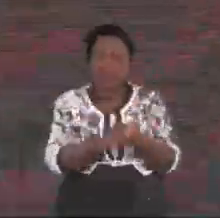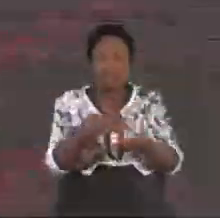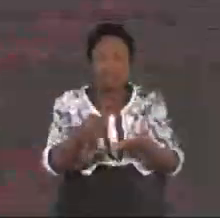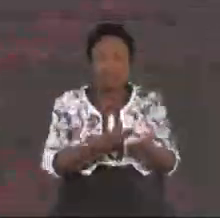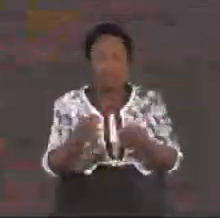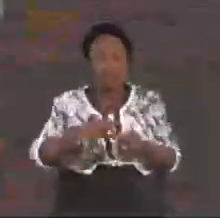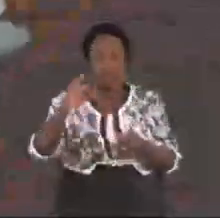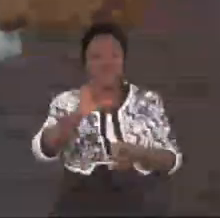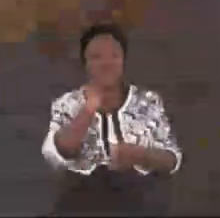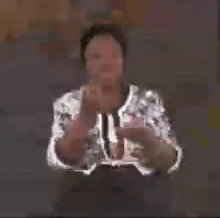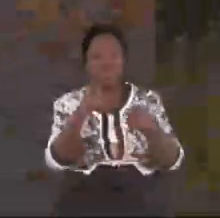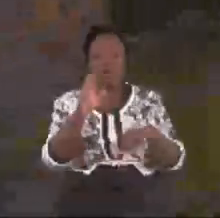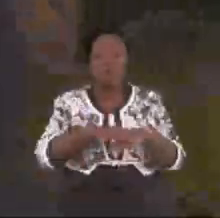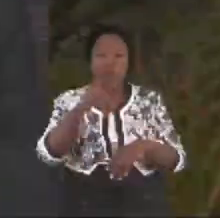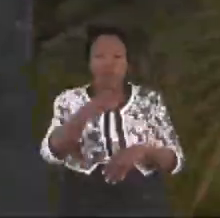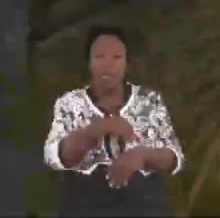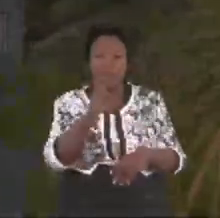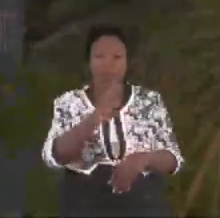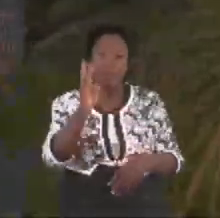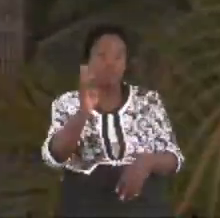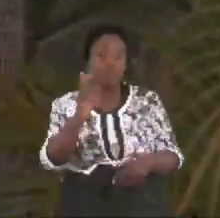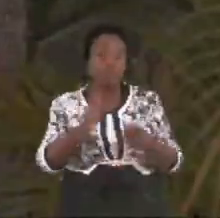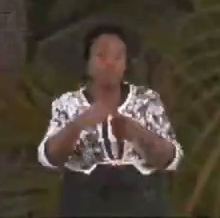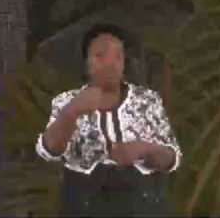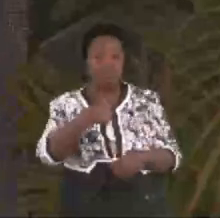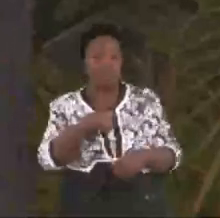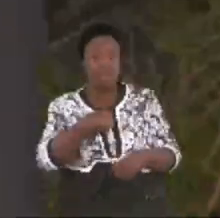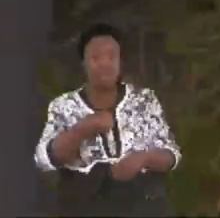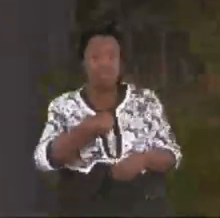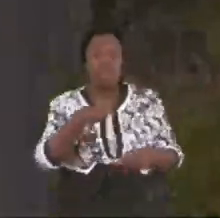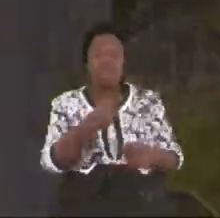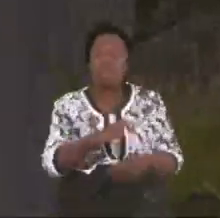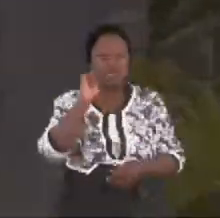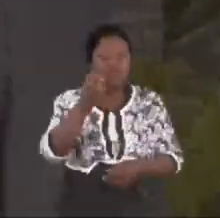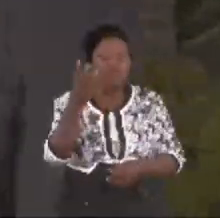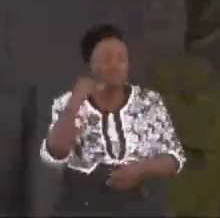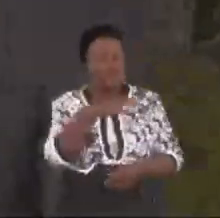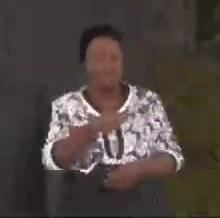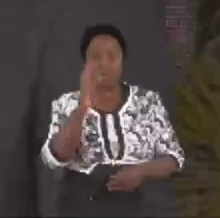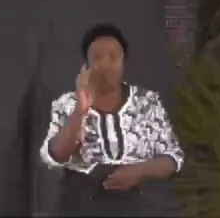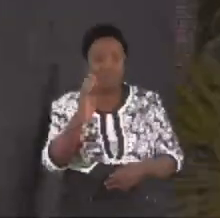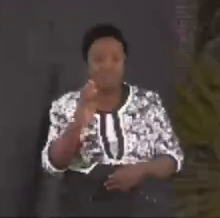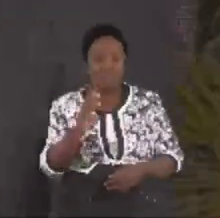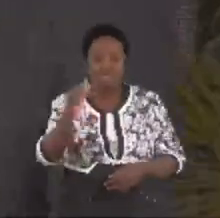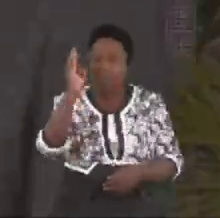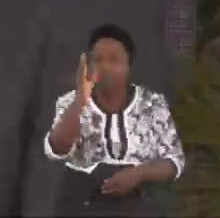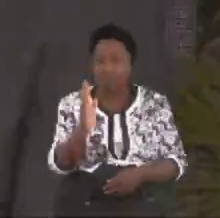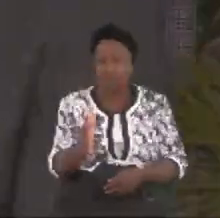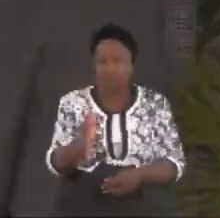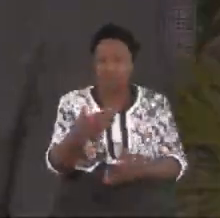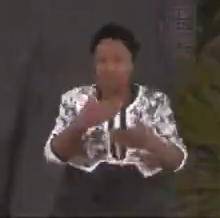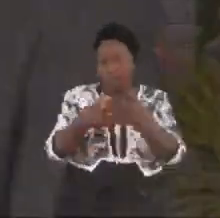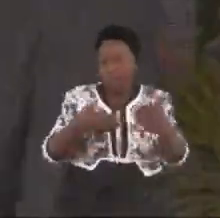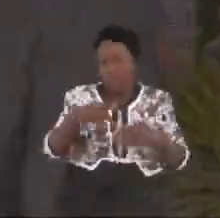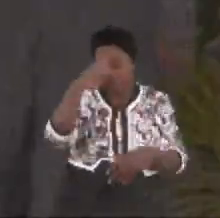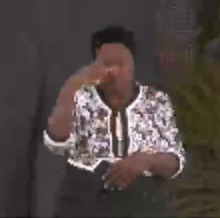vous. Et vous serez mes témoins. Il veut des témoins. Et il veut un témoin à cause